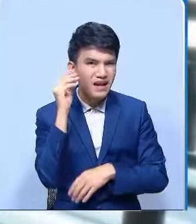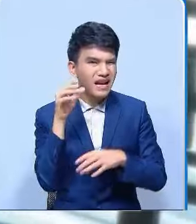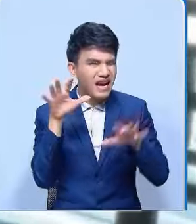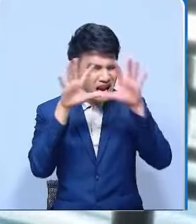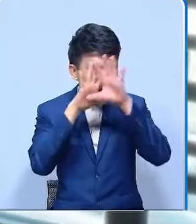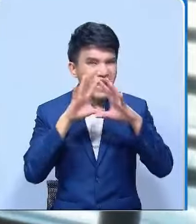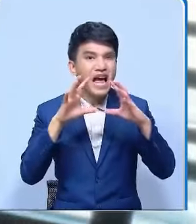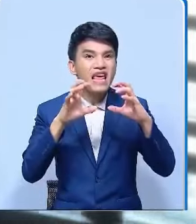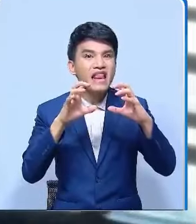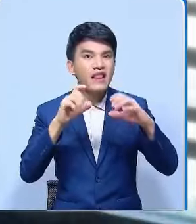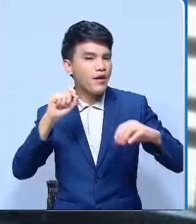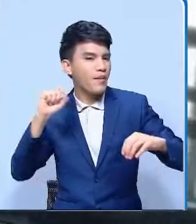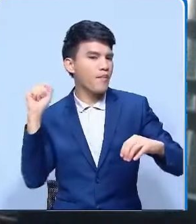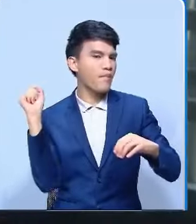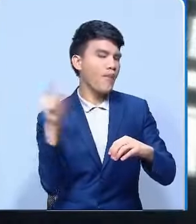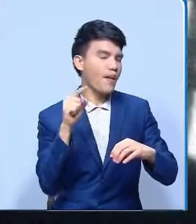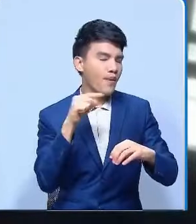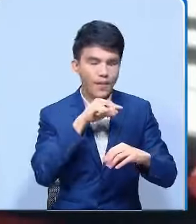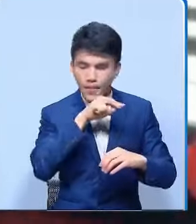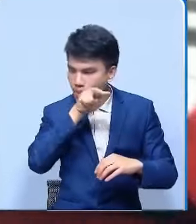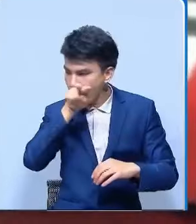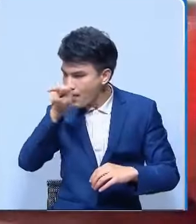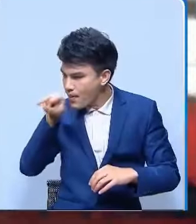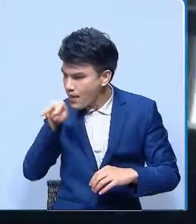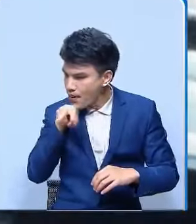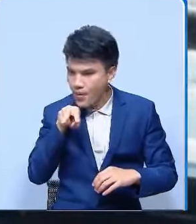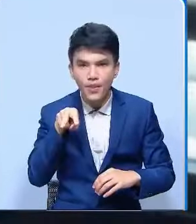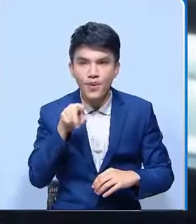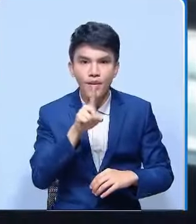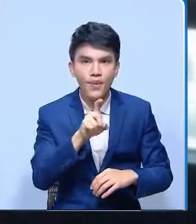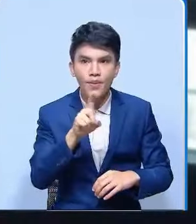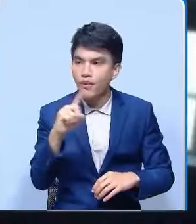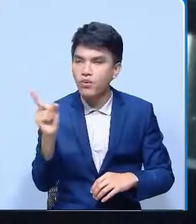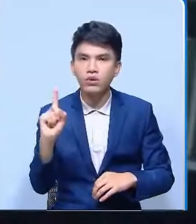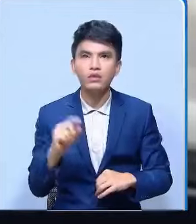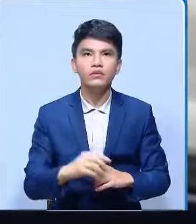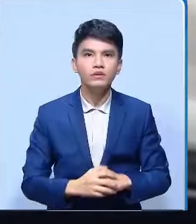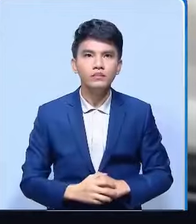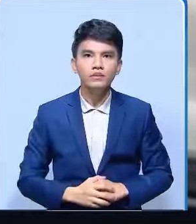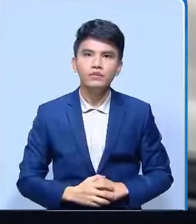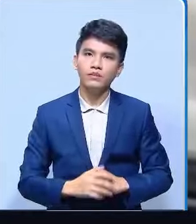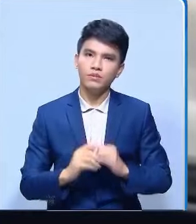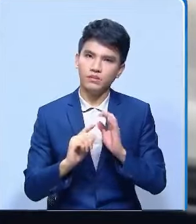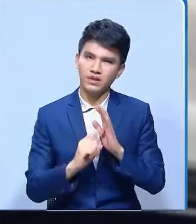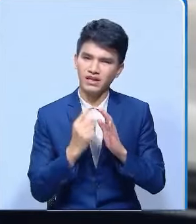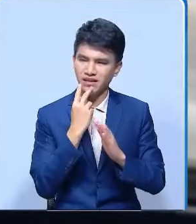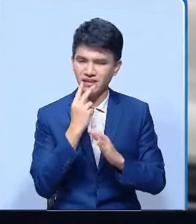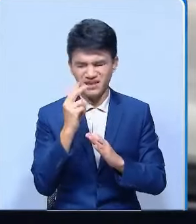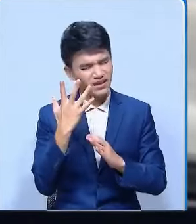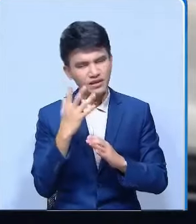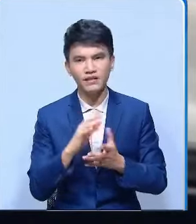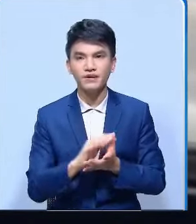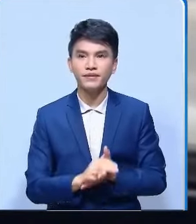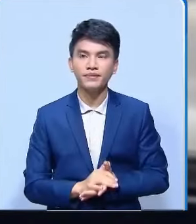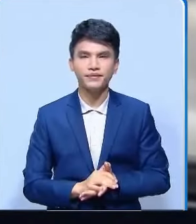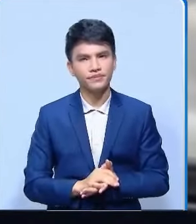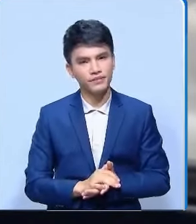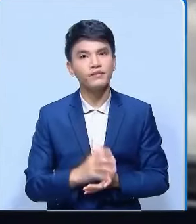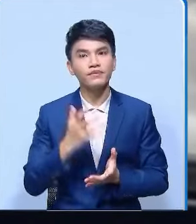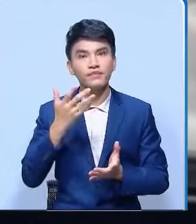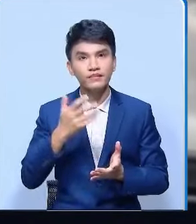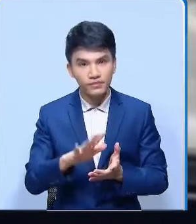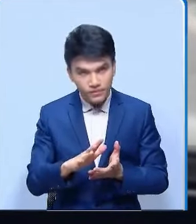นมาโดนกระจกก็เลยเดินไปหาดูว่าเอ๊ะกระจกได้รับความเสียหายหรือเปล่านะคะตอนแรกก็ไม่พบสิ่งผิดปกติกระทั่งขึ้น